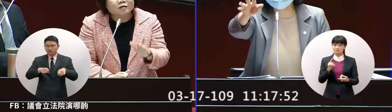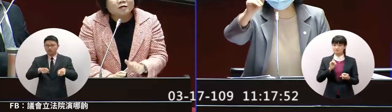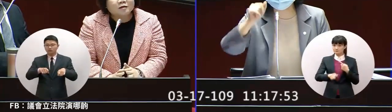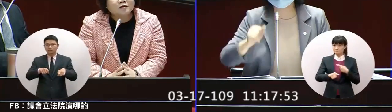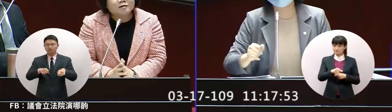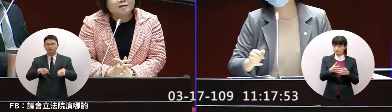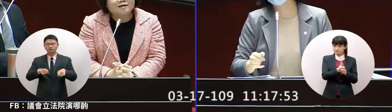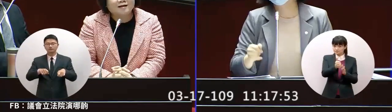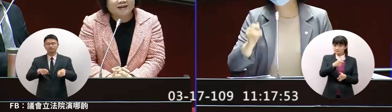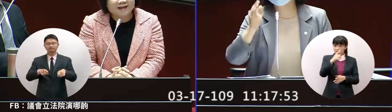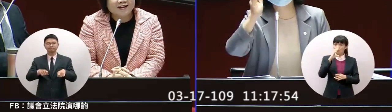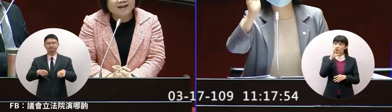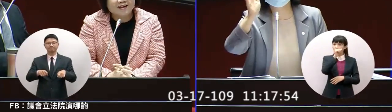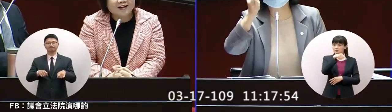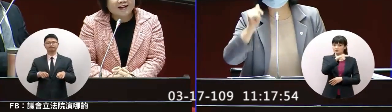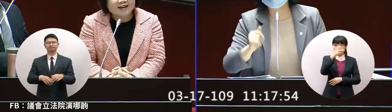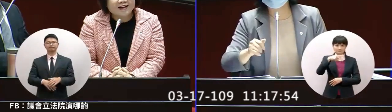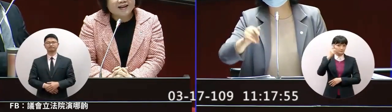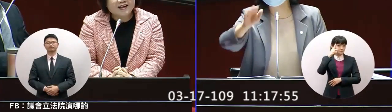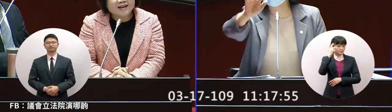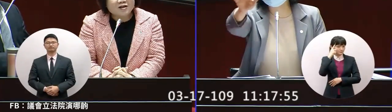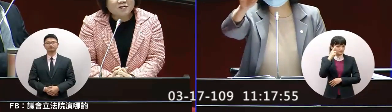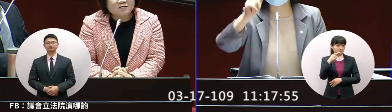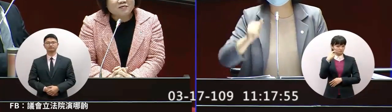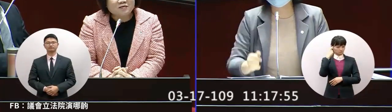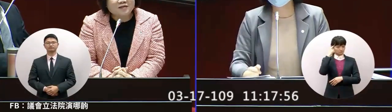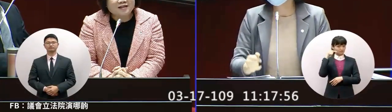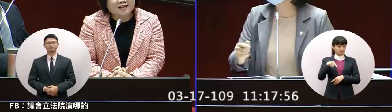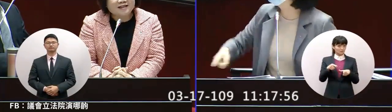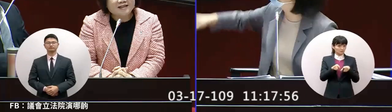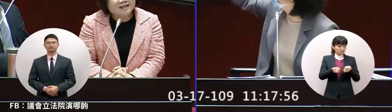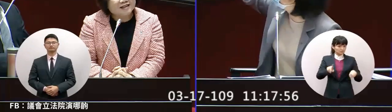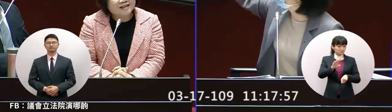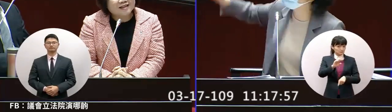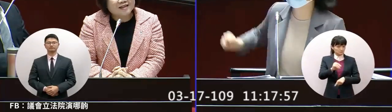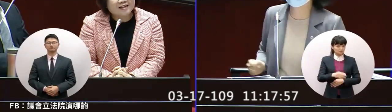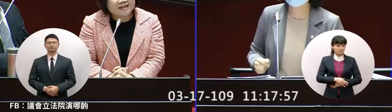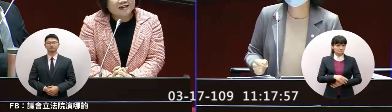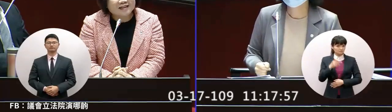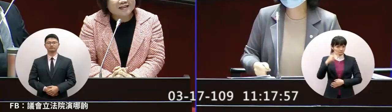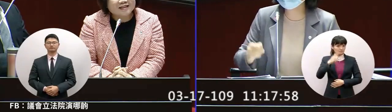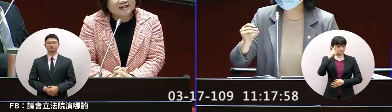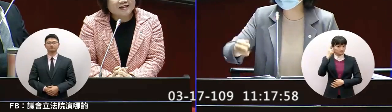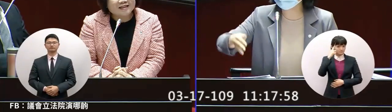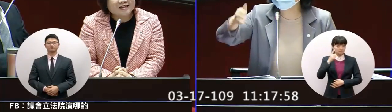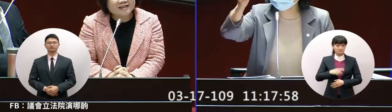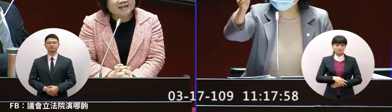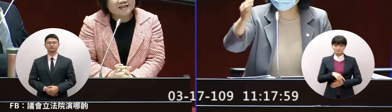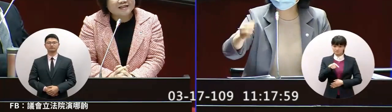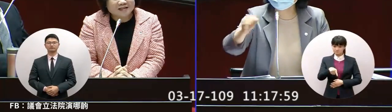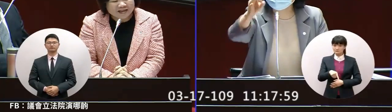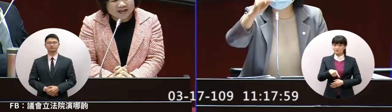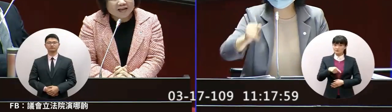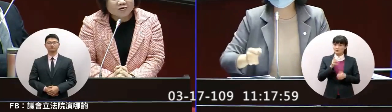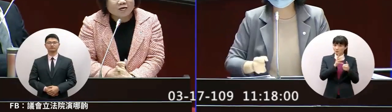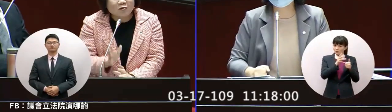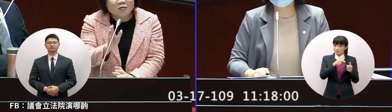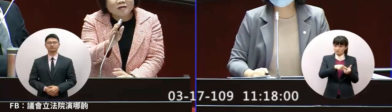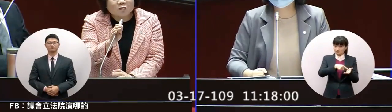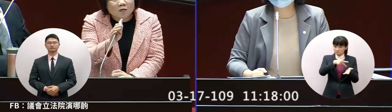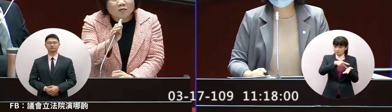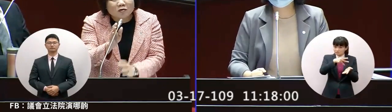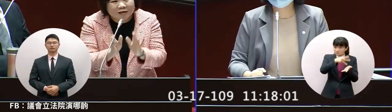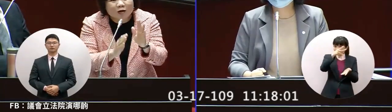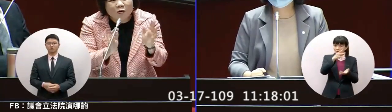看你等一个去想一下，你看安尼有公平无？你卖回答，你个等一个想一下，这个议题我已经咨询你第三次